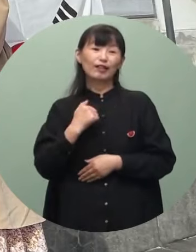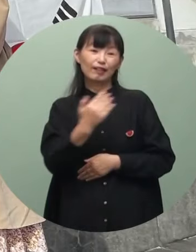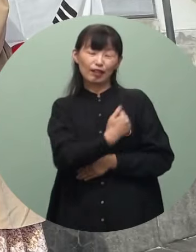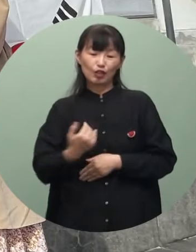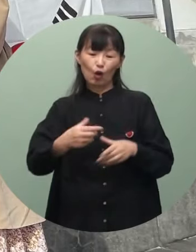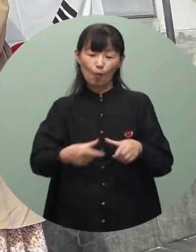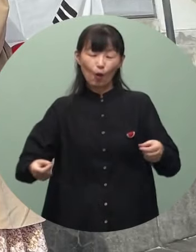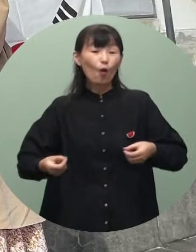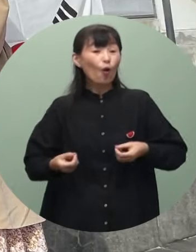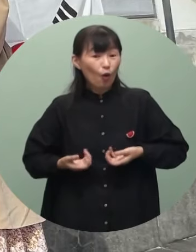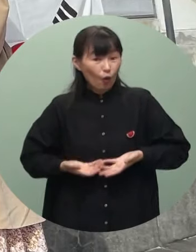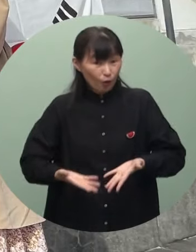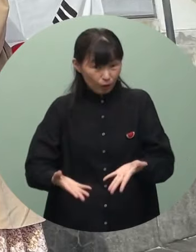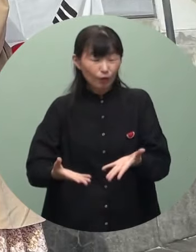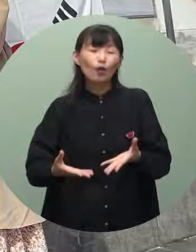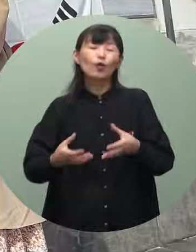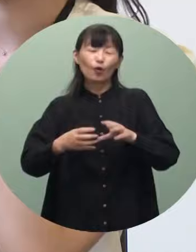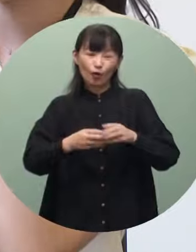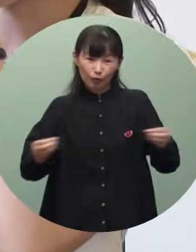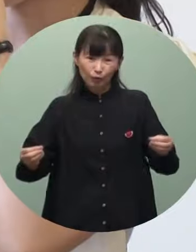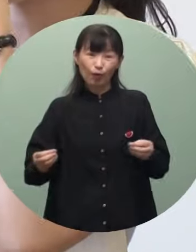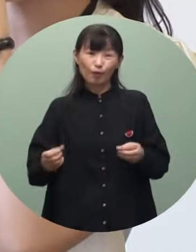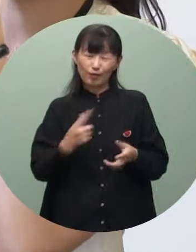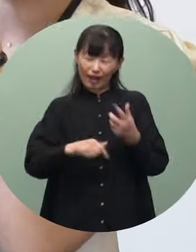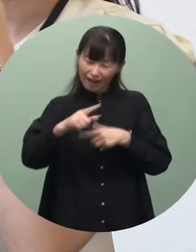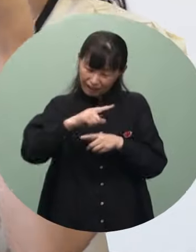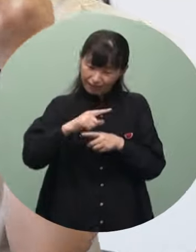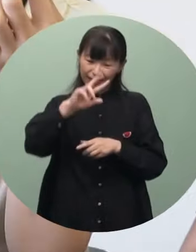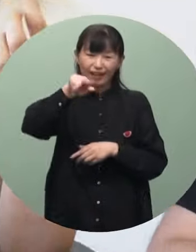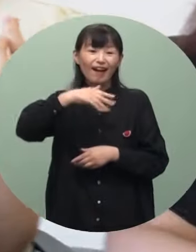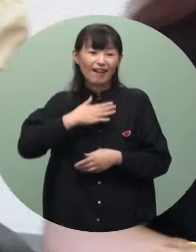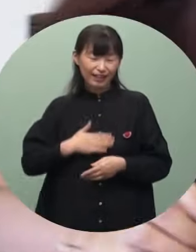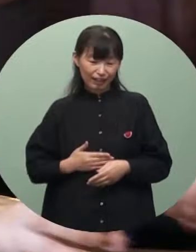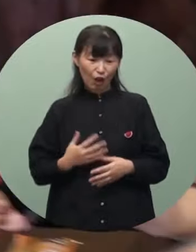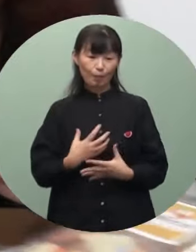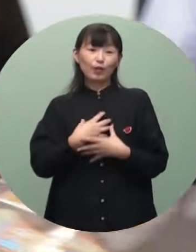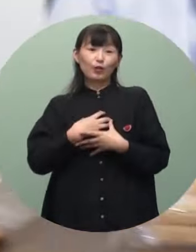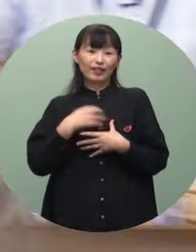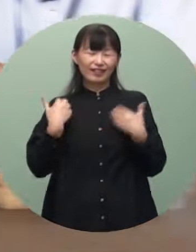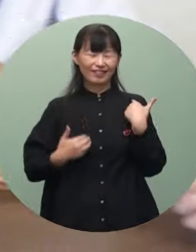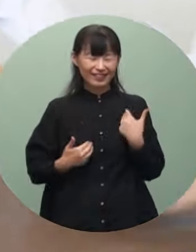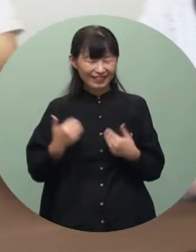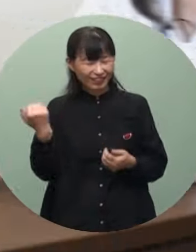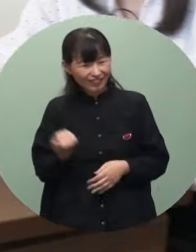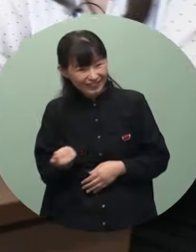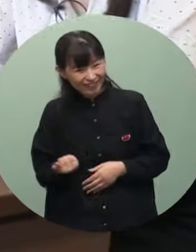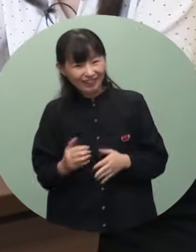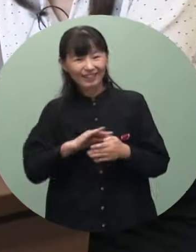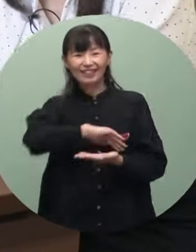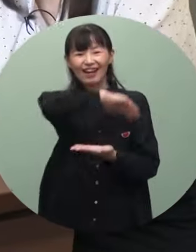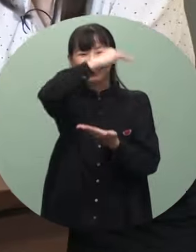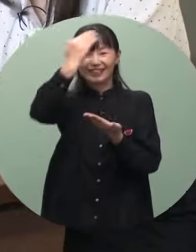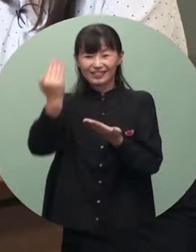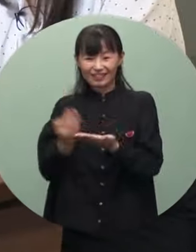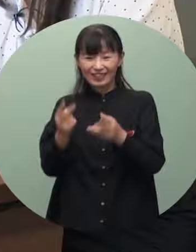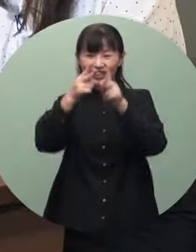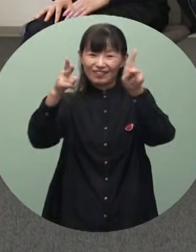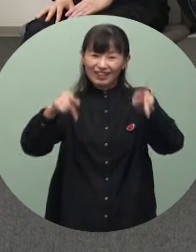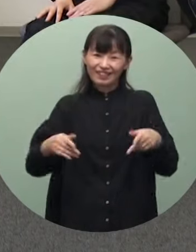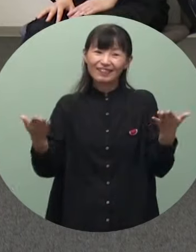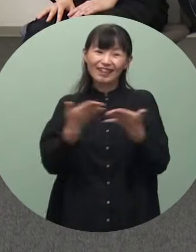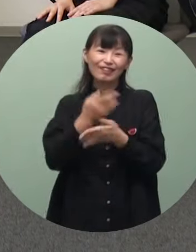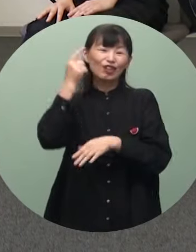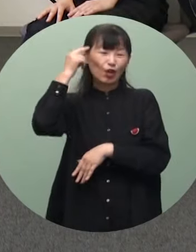国をさらに深く理解できてびっくり、楽しい、面白いがいっぱい詰まっているイベントになると思うので、ぜひ遊びに来てください